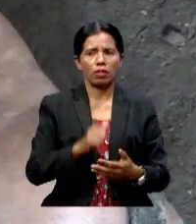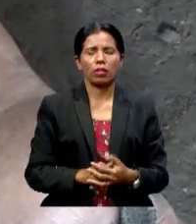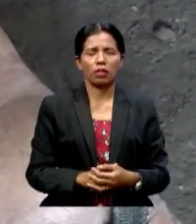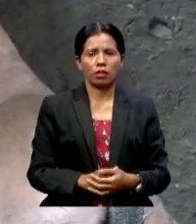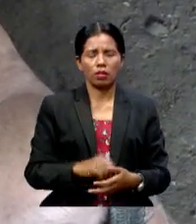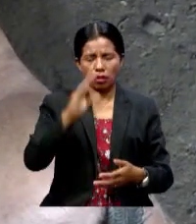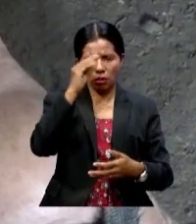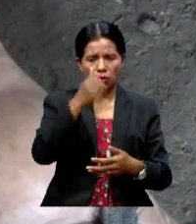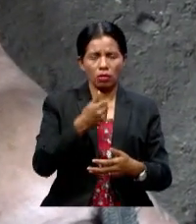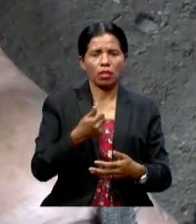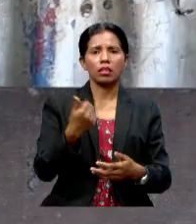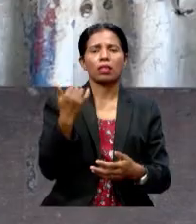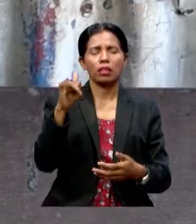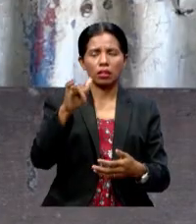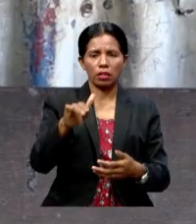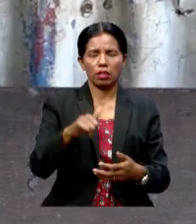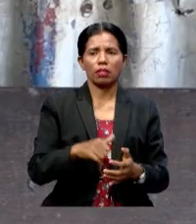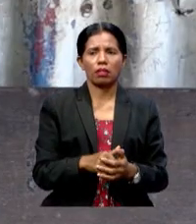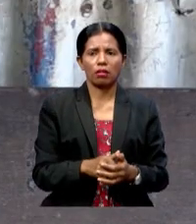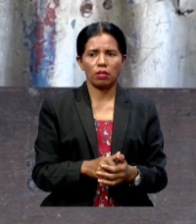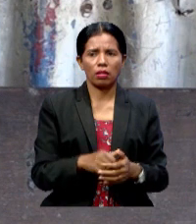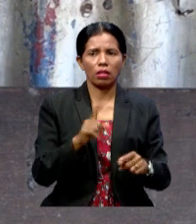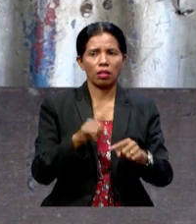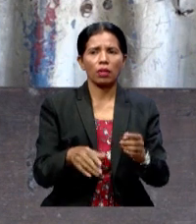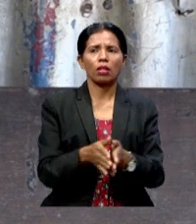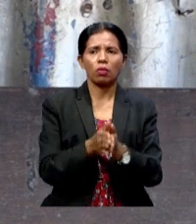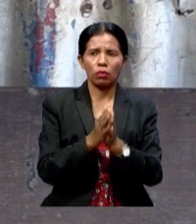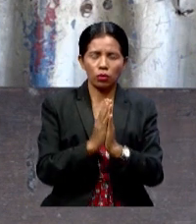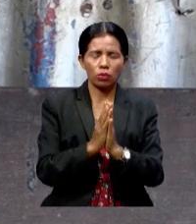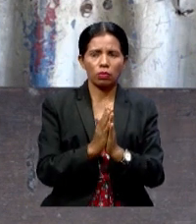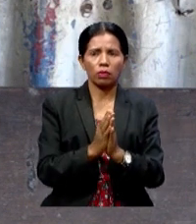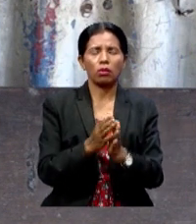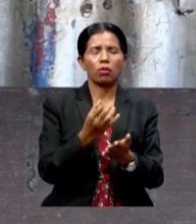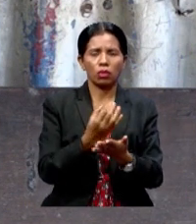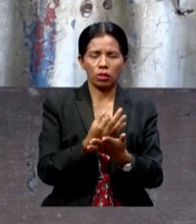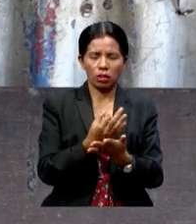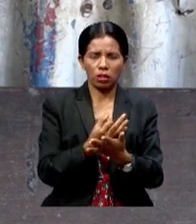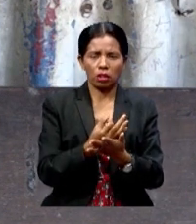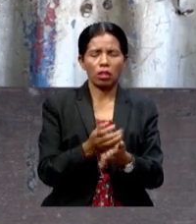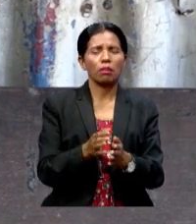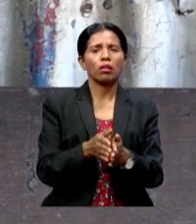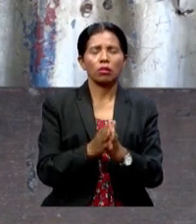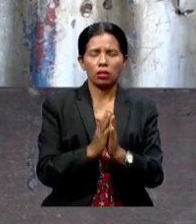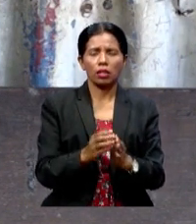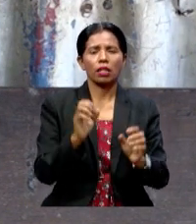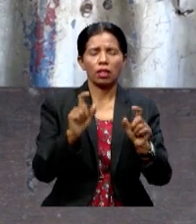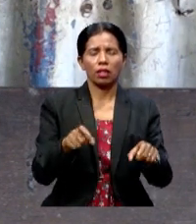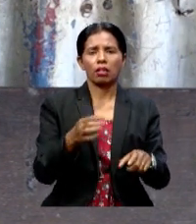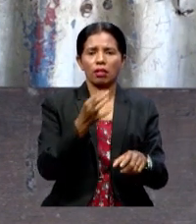suru curiin suru. Ini level suru naisan moro. Saya ini emeloin